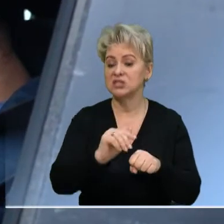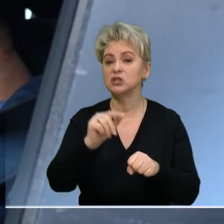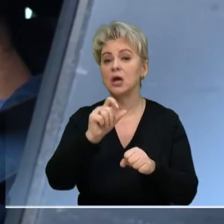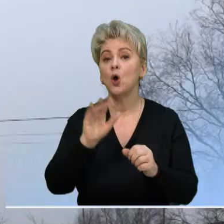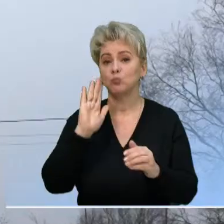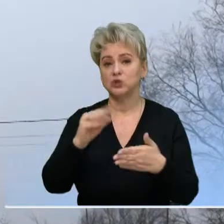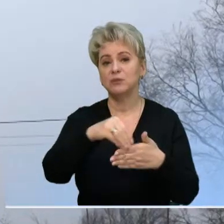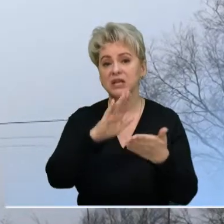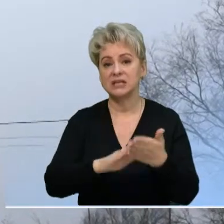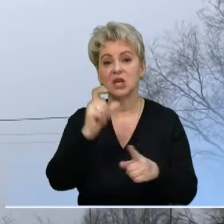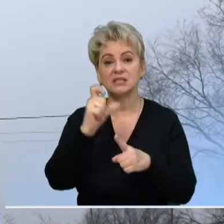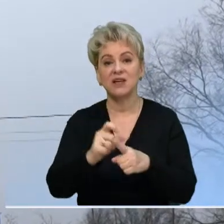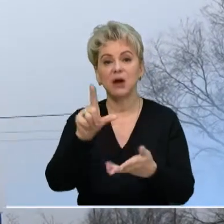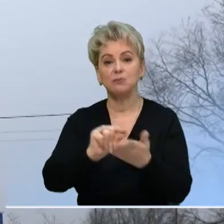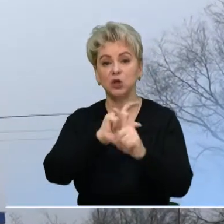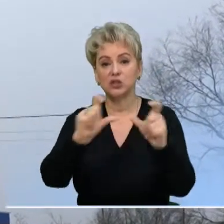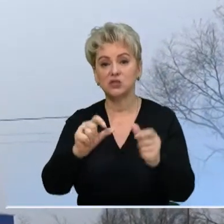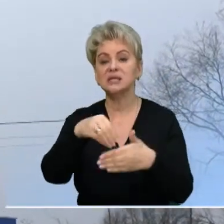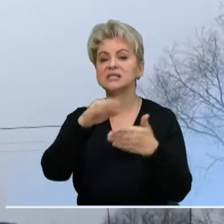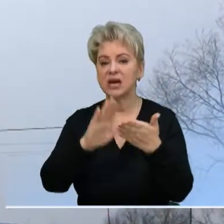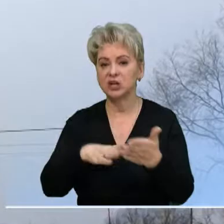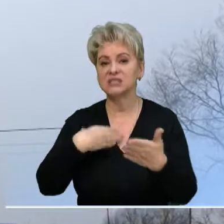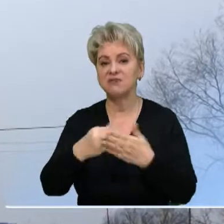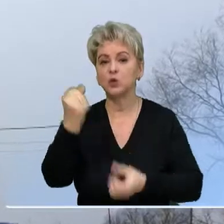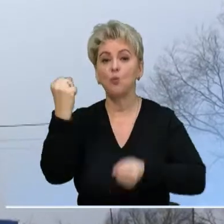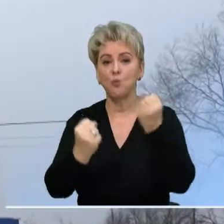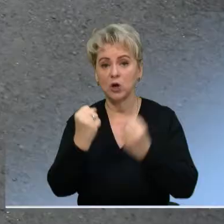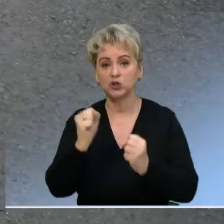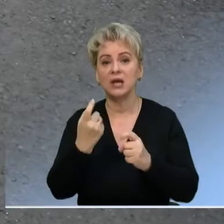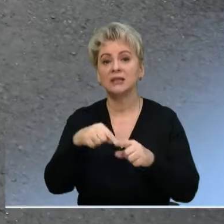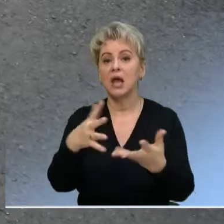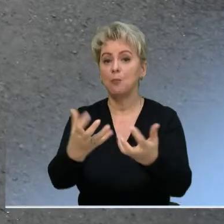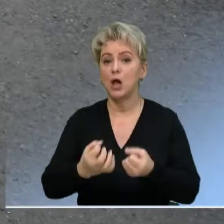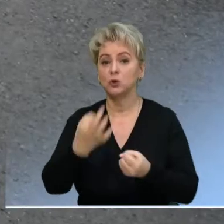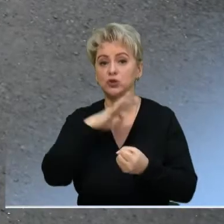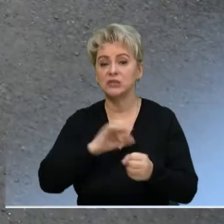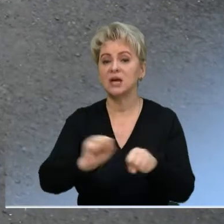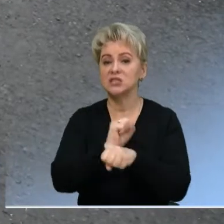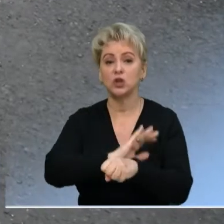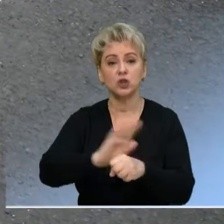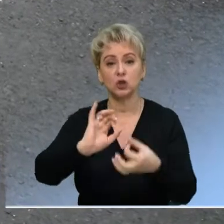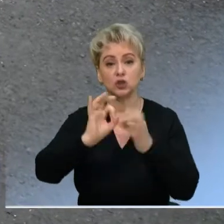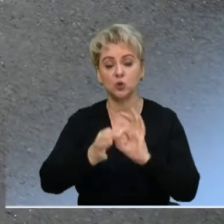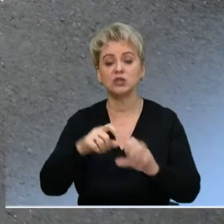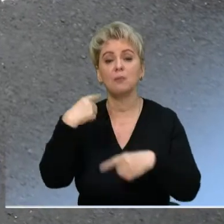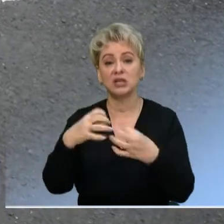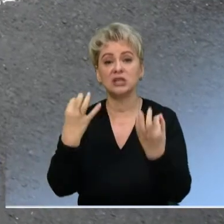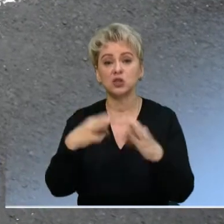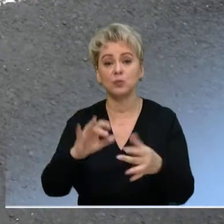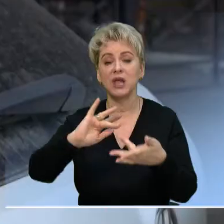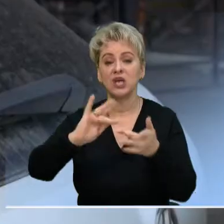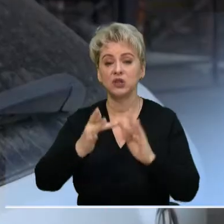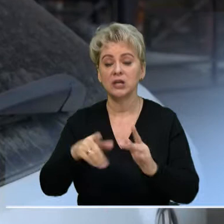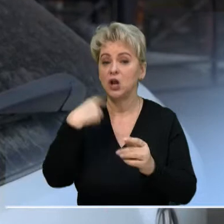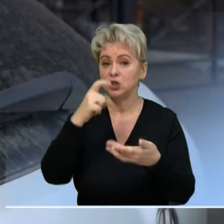Будем регистрировать. По словам пенсионного фонда, зарегистрировать свое транспортное средство для получения льготной парковки несложно. Процедура доступна онлайн